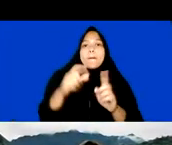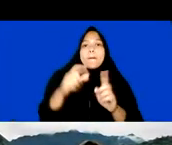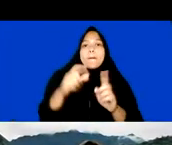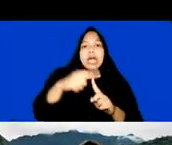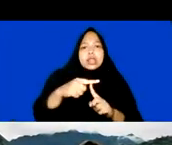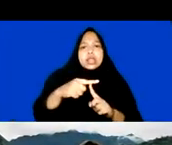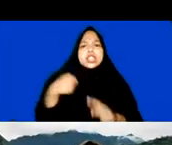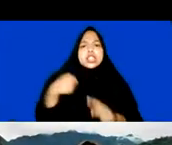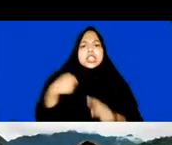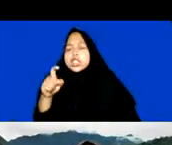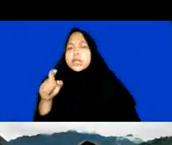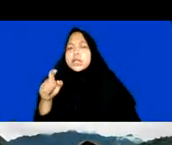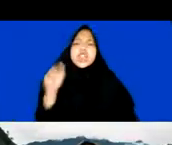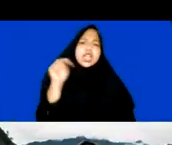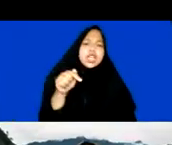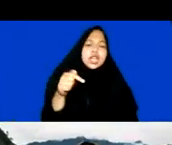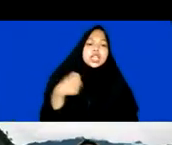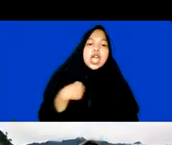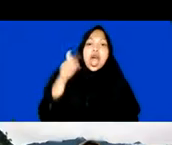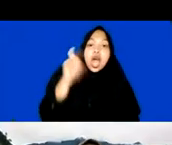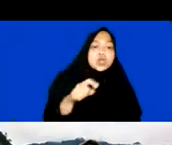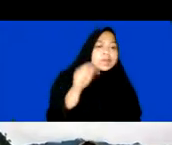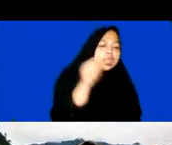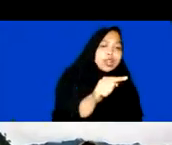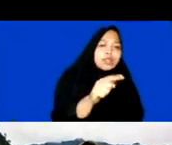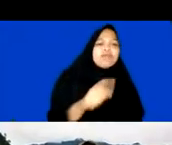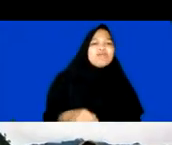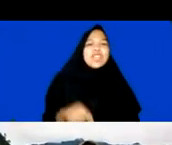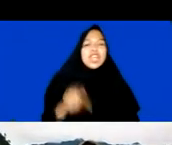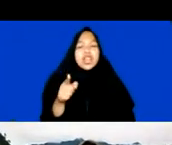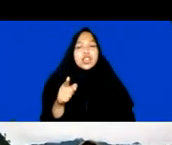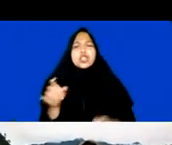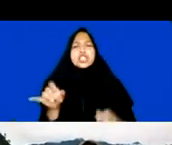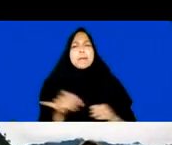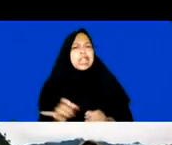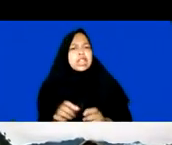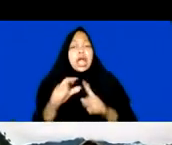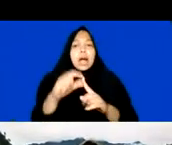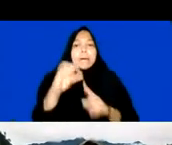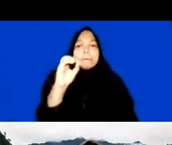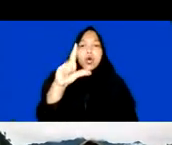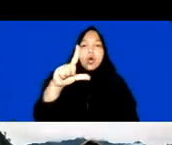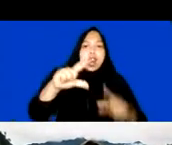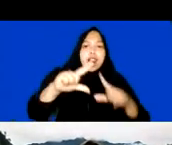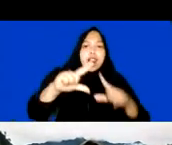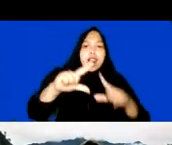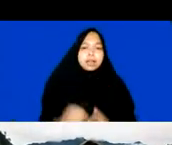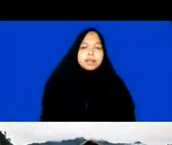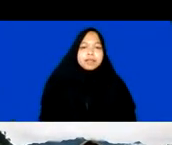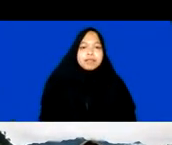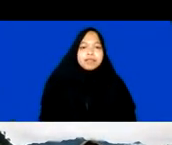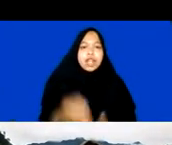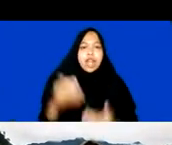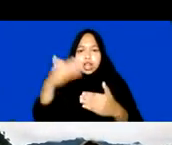berapa, uang segala macam itu kan. Jadi pola lah sebenarnya. Pertama kita membuat pola kasar, pola mentah sebenarnya. Habis itu baru